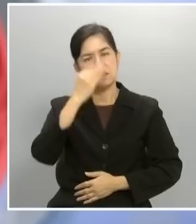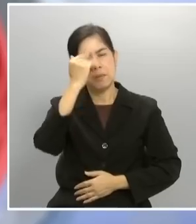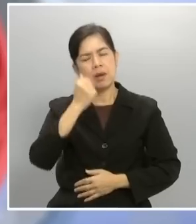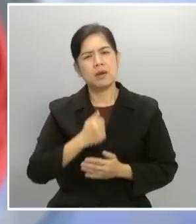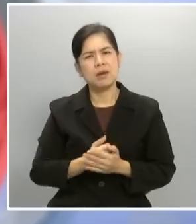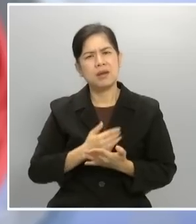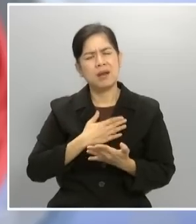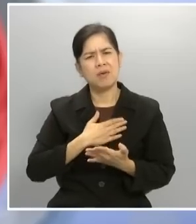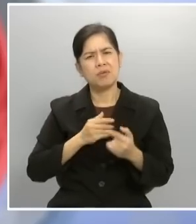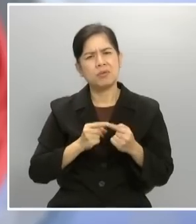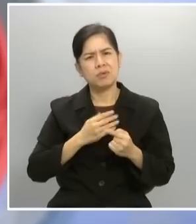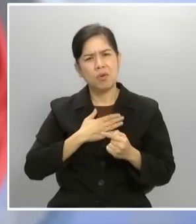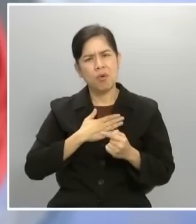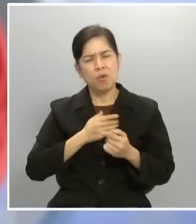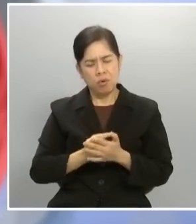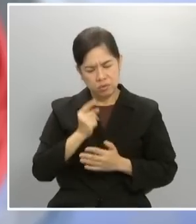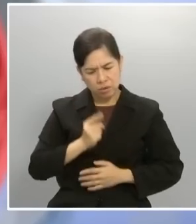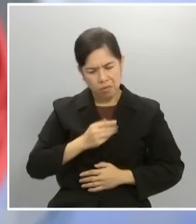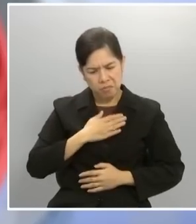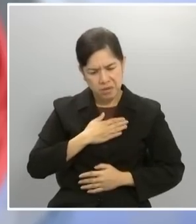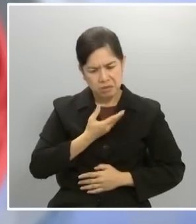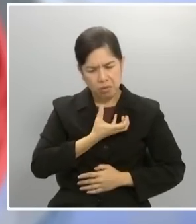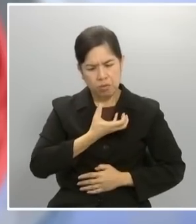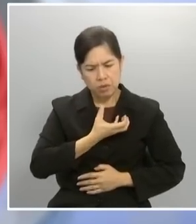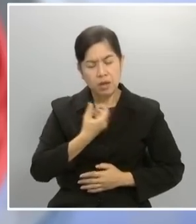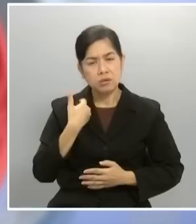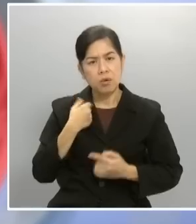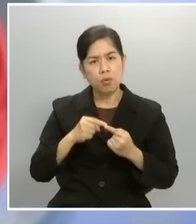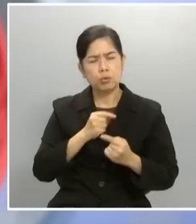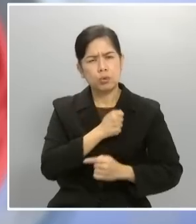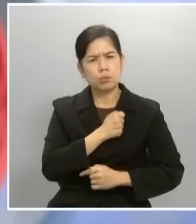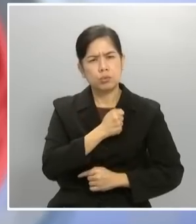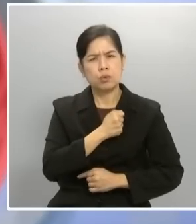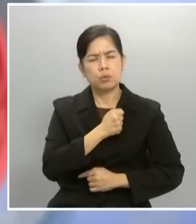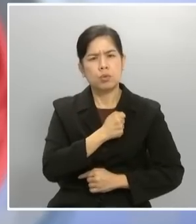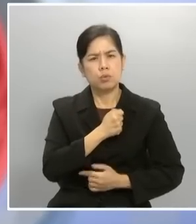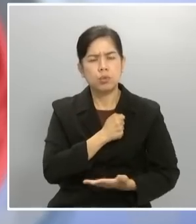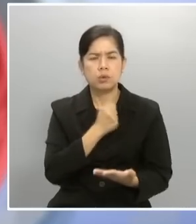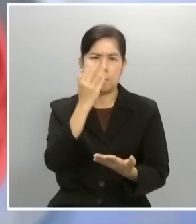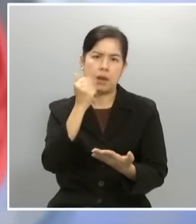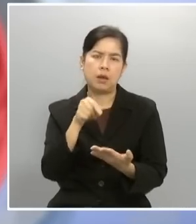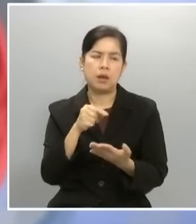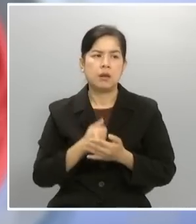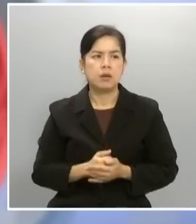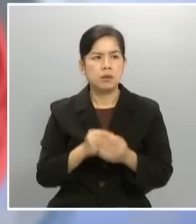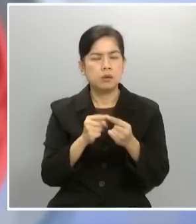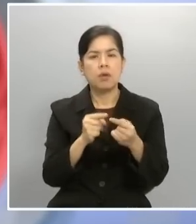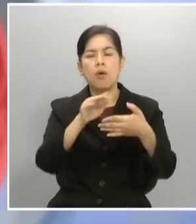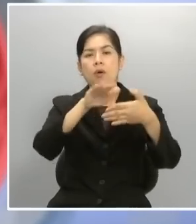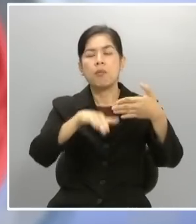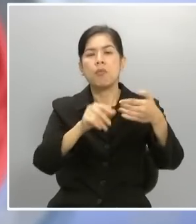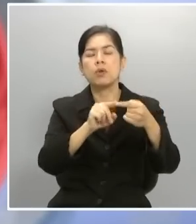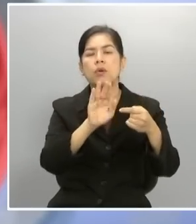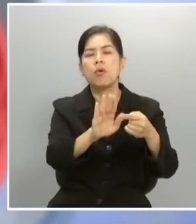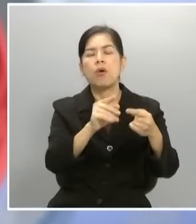ไฉนเลยฉันเองเนี่ยถึงต้องนั่งกล้ำกลืนฝืนทนกับสิ่งที่เธอเคยมอบไอ้สิ่งเหล่านี้ไว้ให้ฉันอืแล้วอีกมุมนึงเธอก็คิด